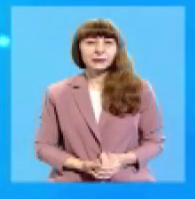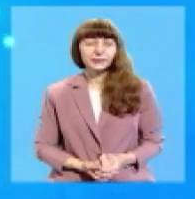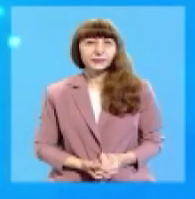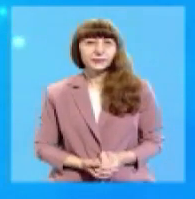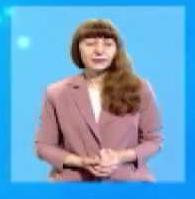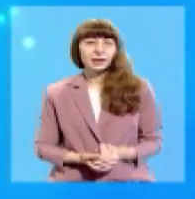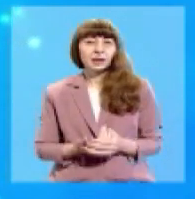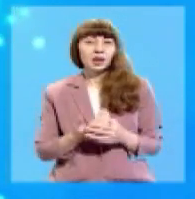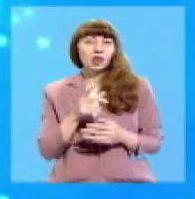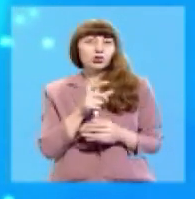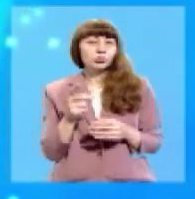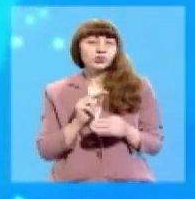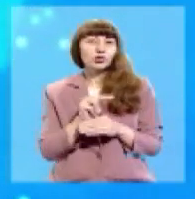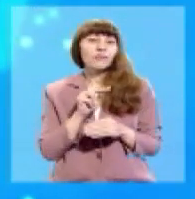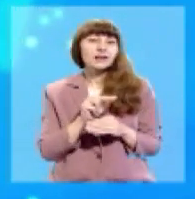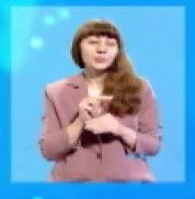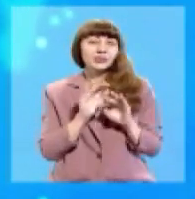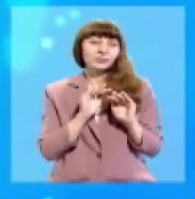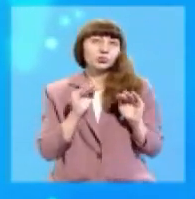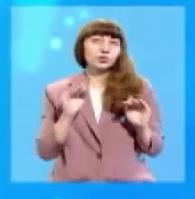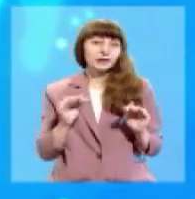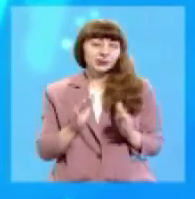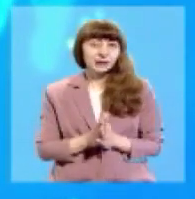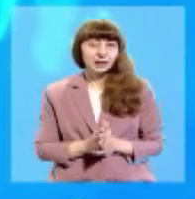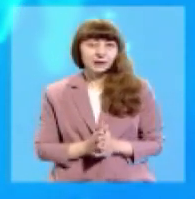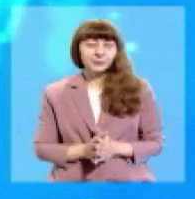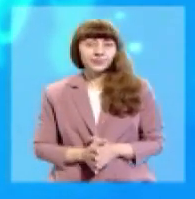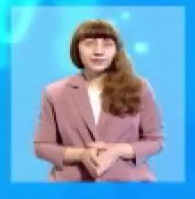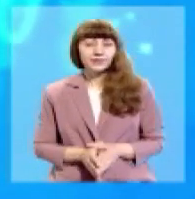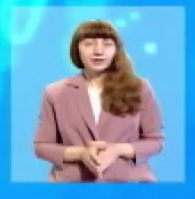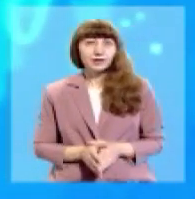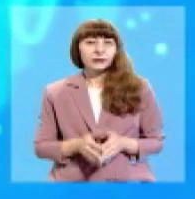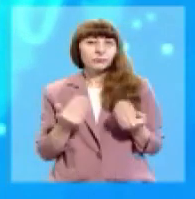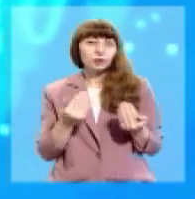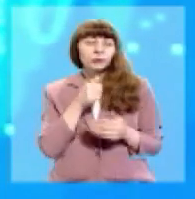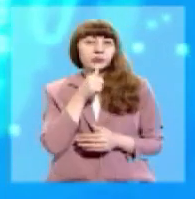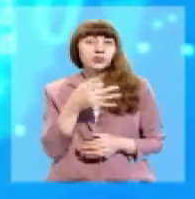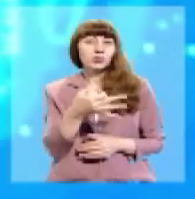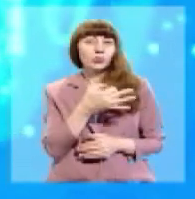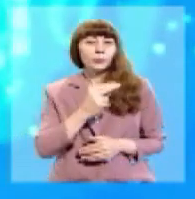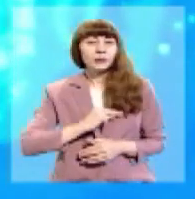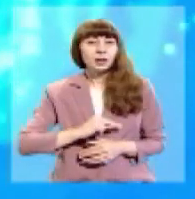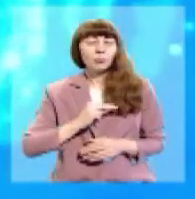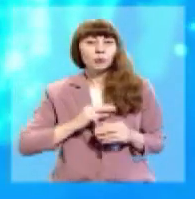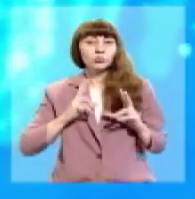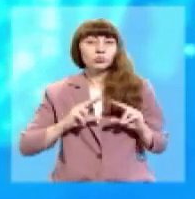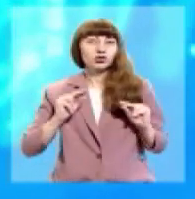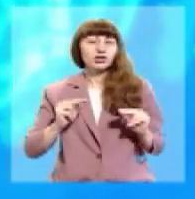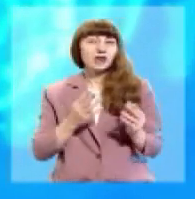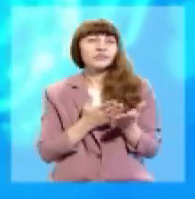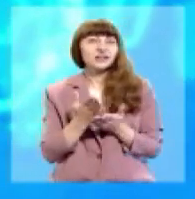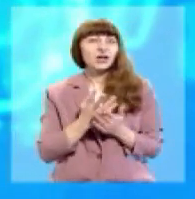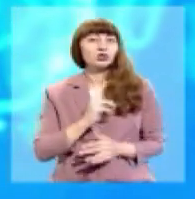мұғалімдердің қоғамдағы орны қашанда бөлек. Бүгінгі күні Қостанай облысында өнегелі өмірін тәрбиемен тағылымға арнаған ардагер